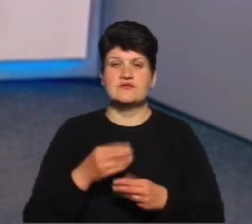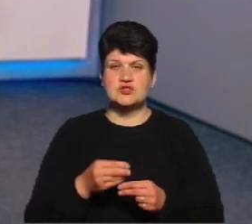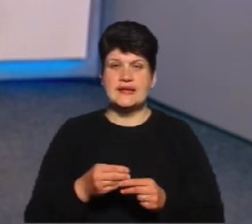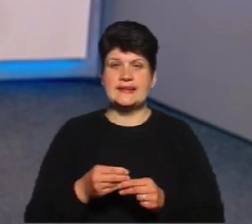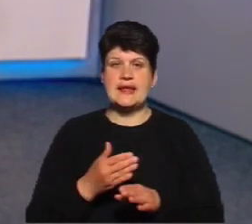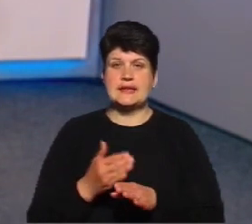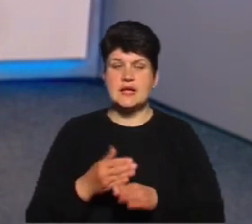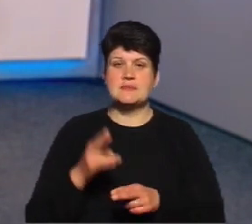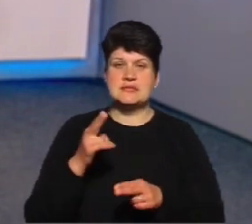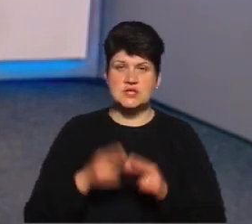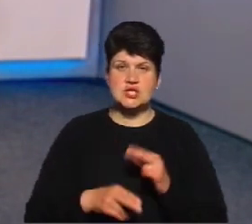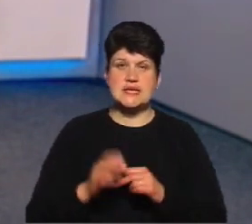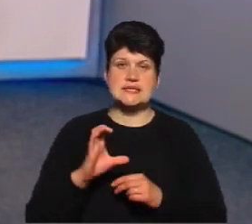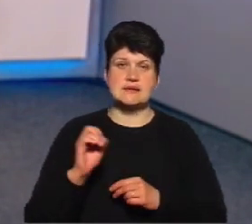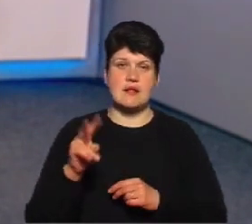Скалоті.